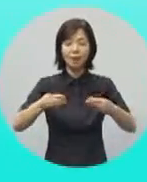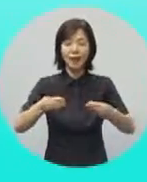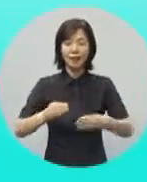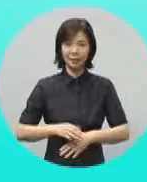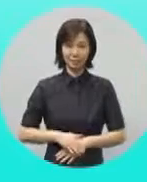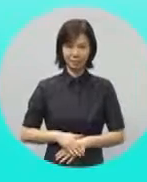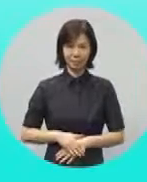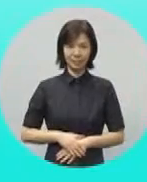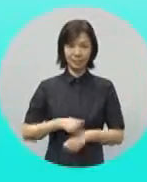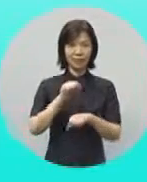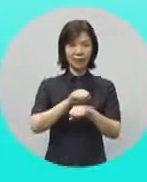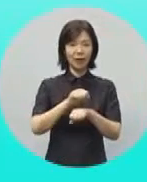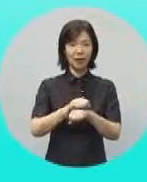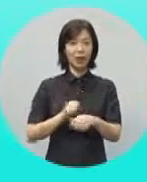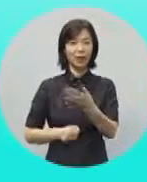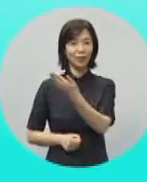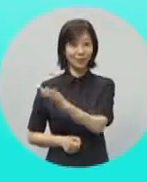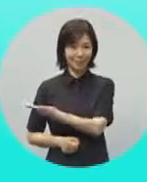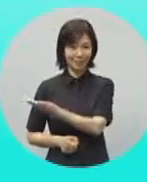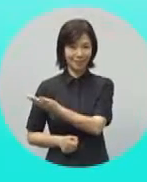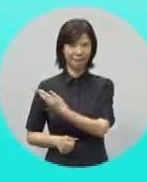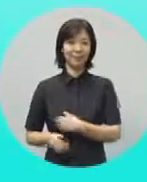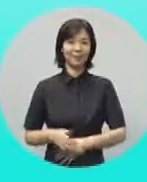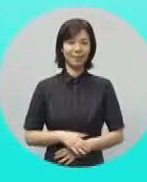材料はご覧の通り。